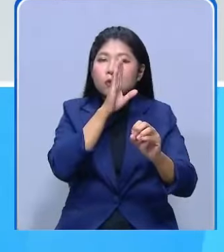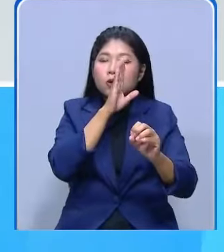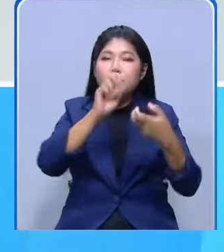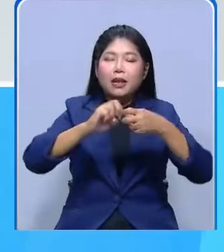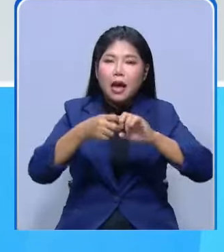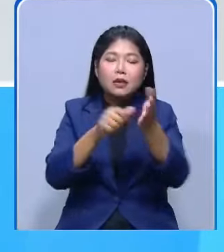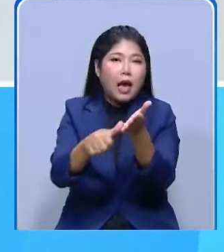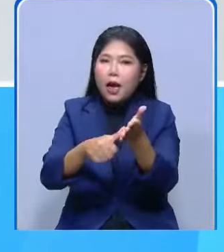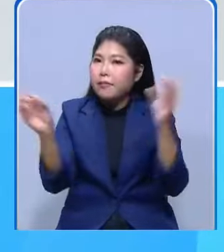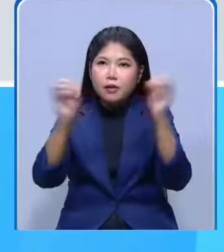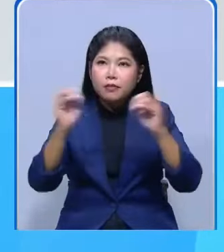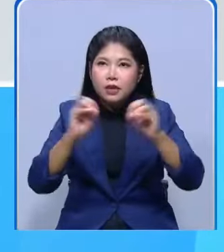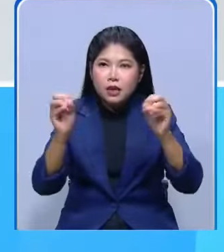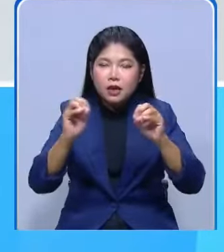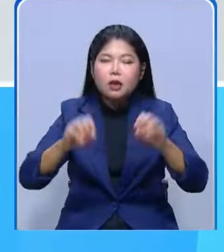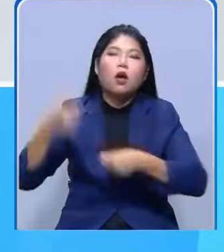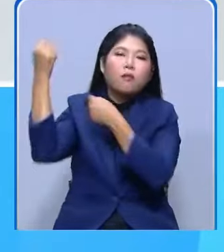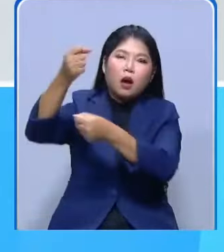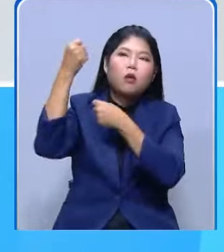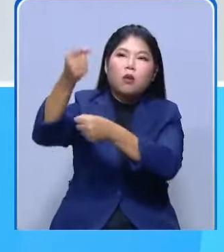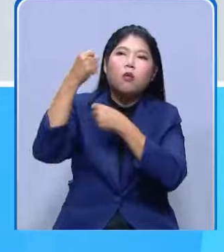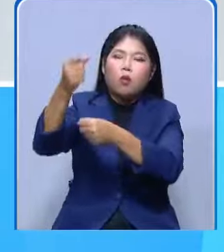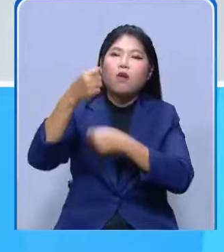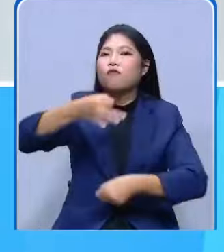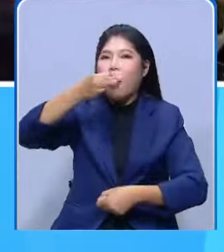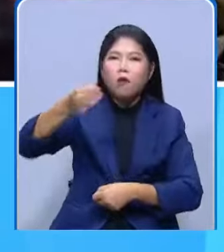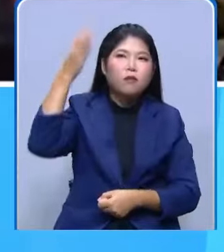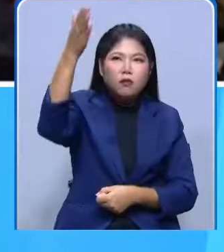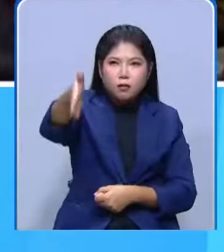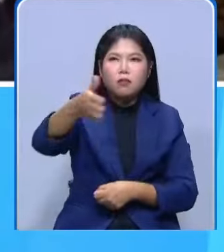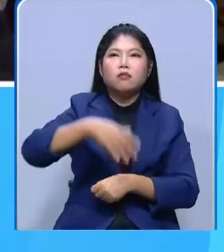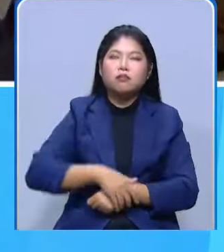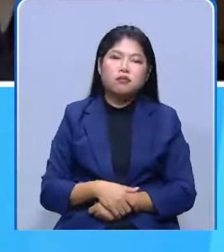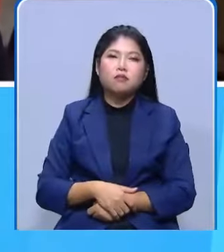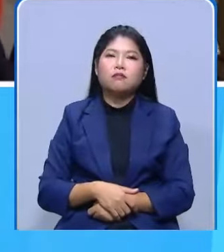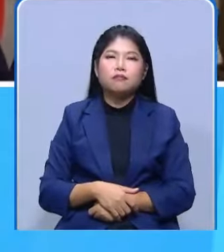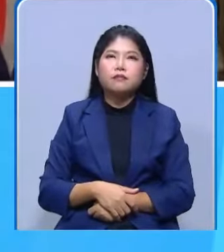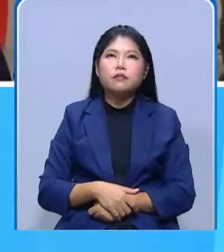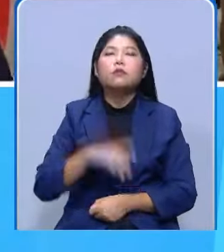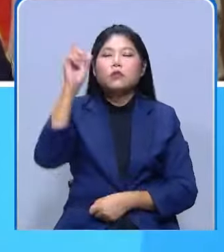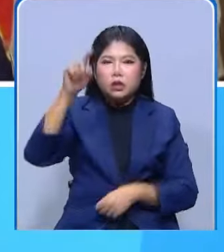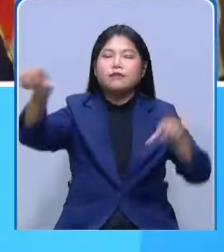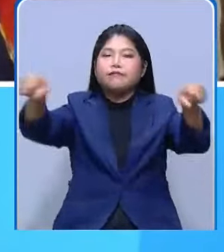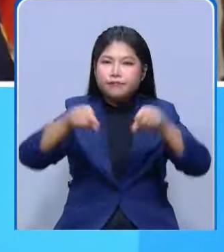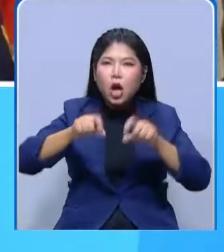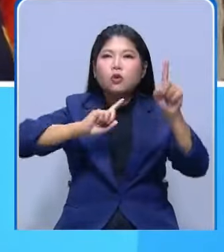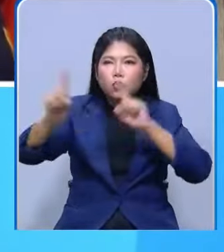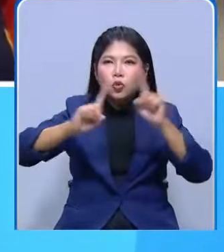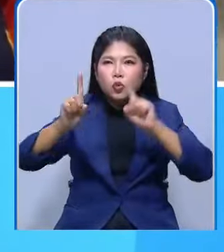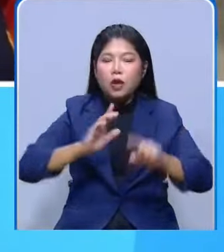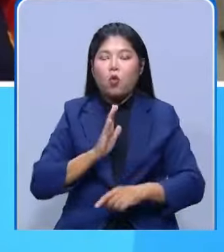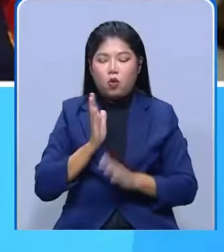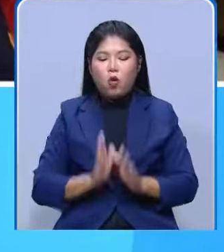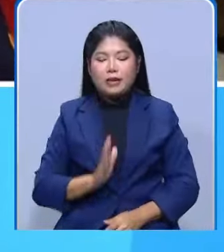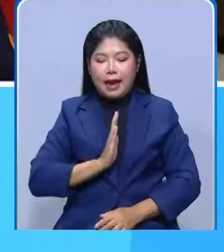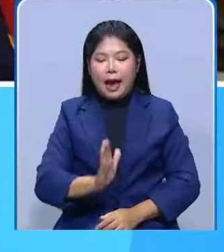ก้ขายแก extending INว้ก็จะประท้งเรากรองคาเสยหายต่ไปด้วยก็คงต้องพูดต้องคุยกั ก็ตองมีตัวกลางซึ